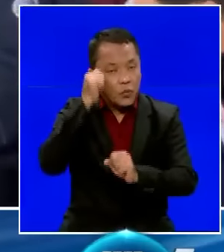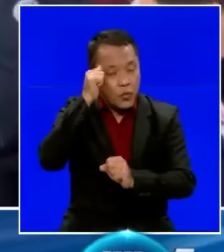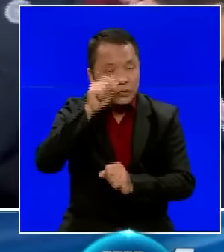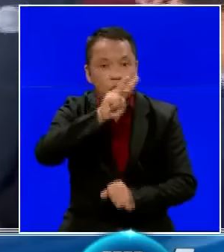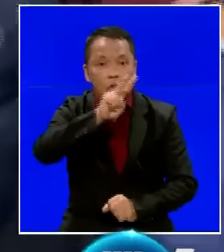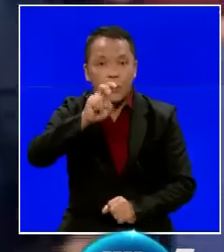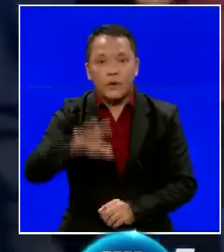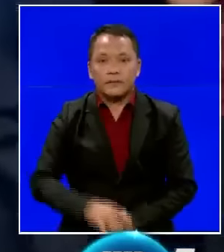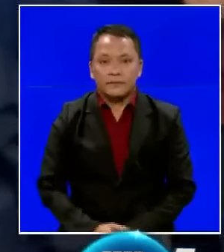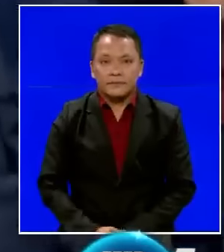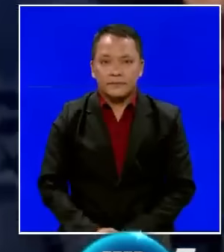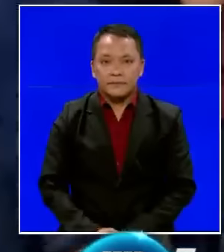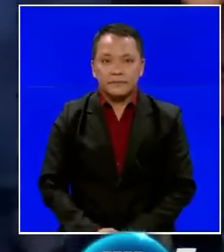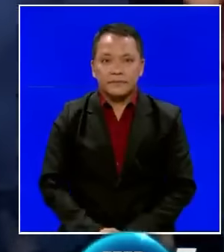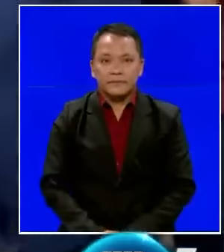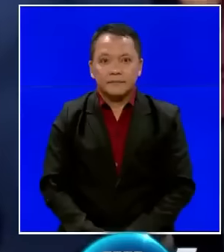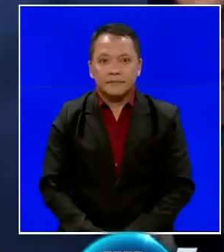ยครับ ค่ะ